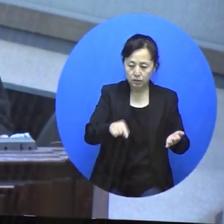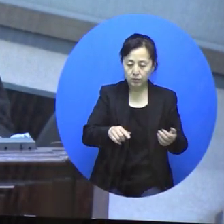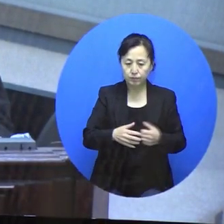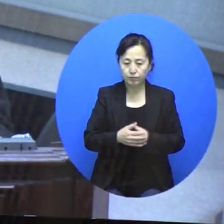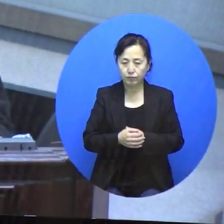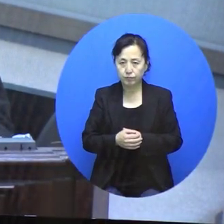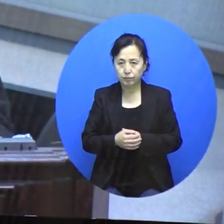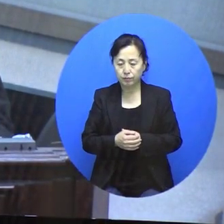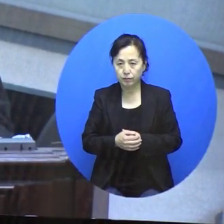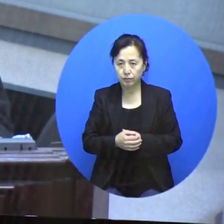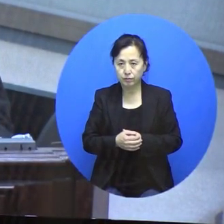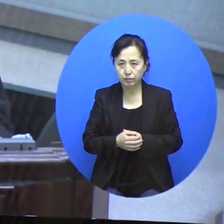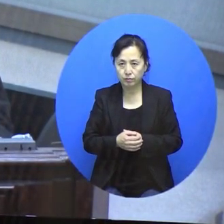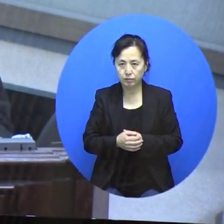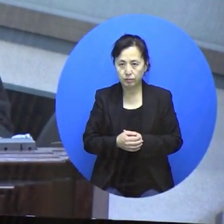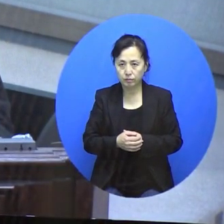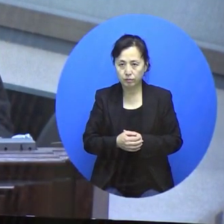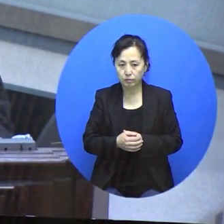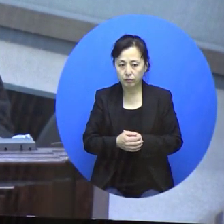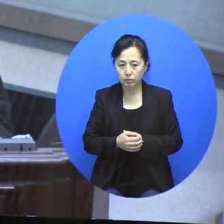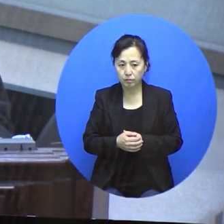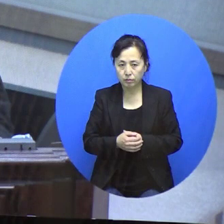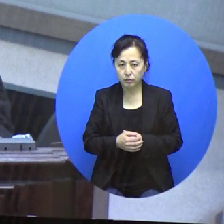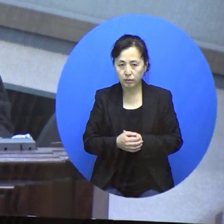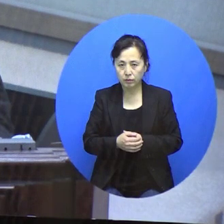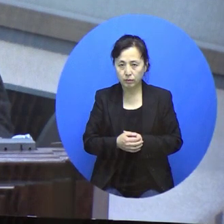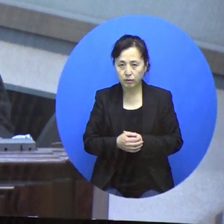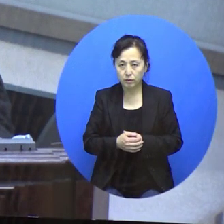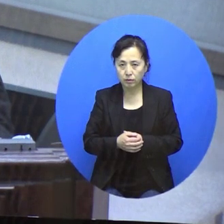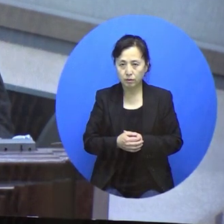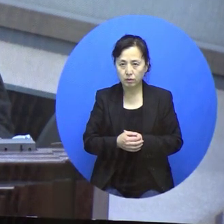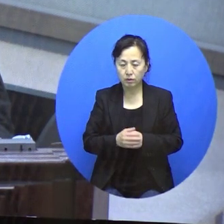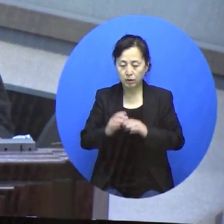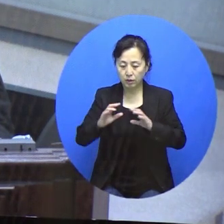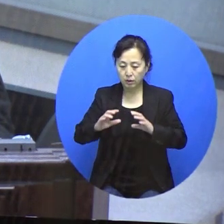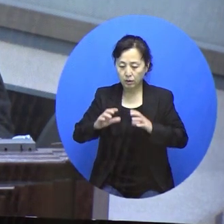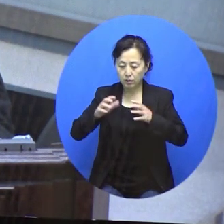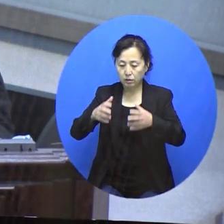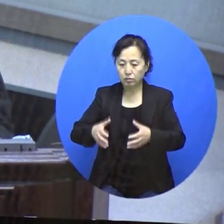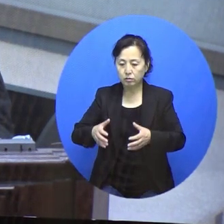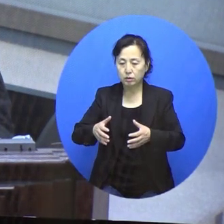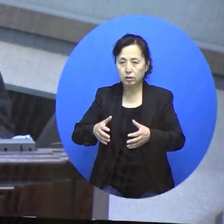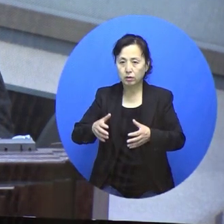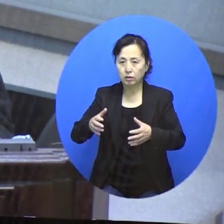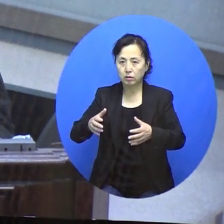큰 이유가 이거라고 생각합니다. 경기국제공항 건설 찬반